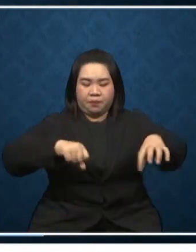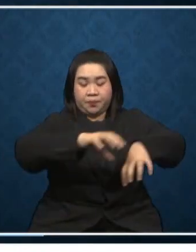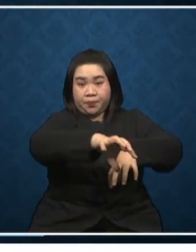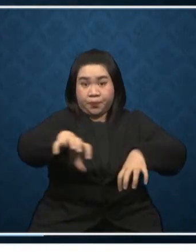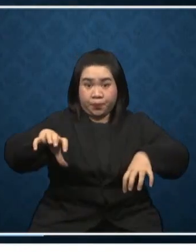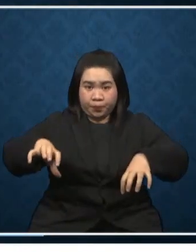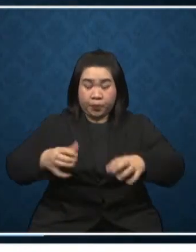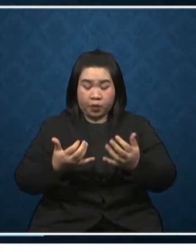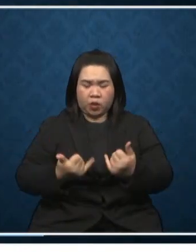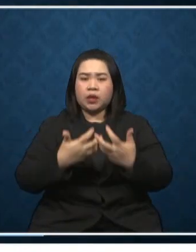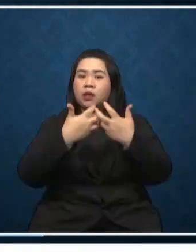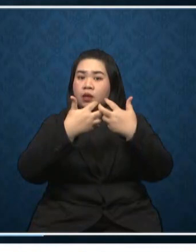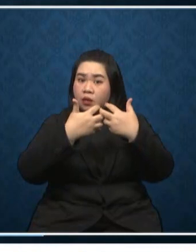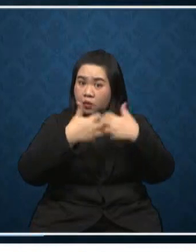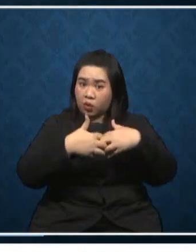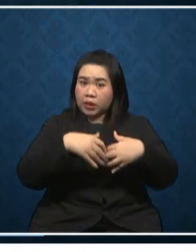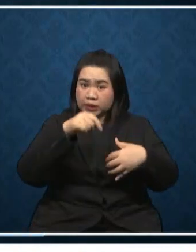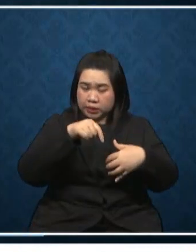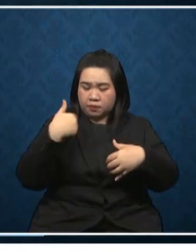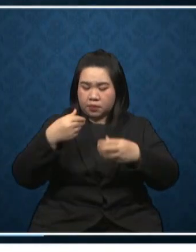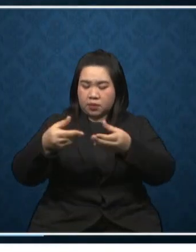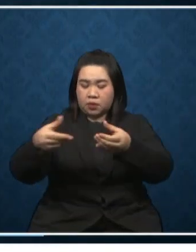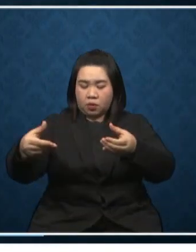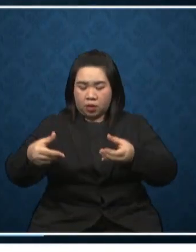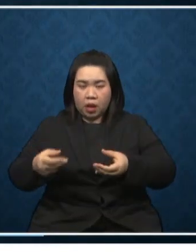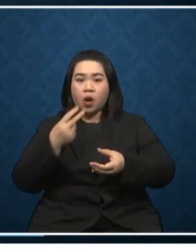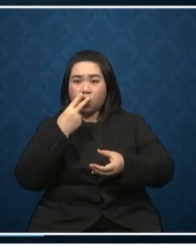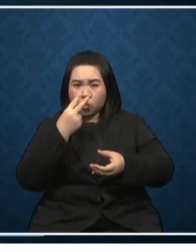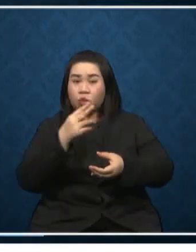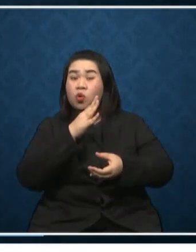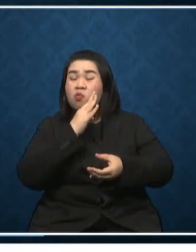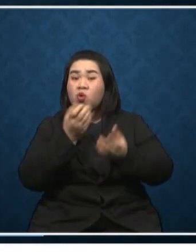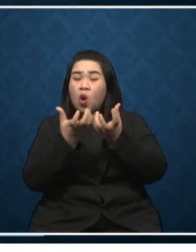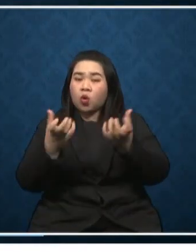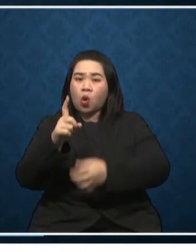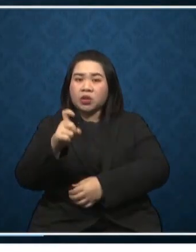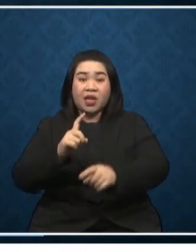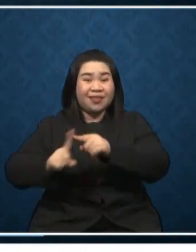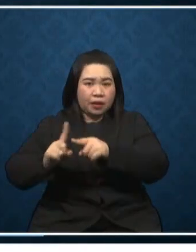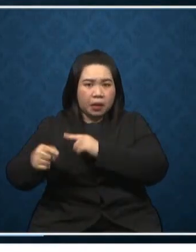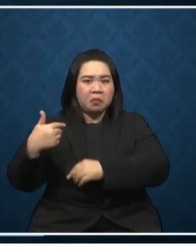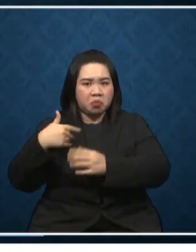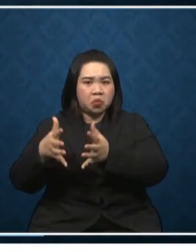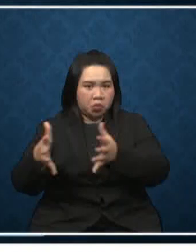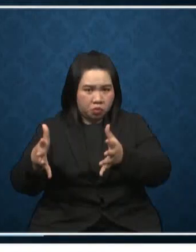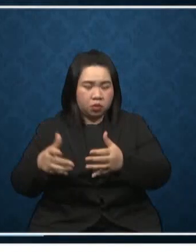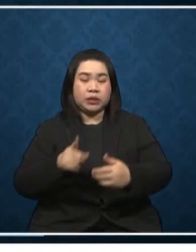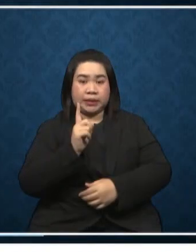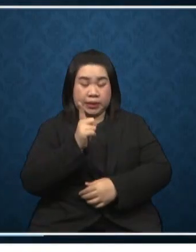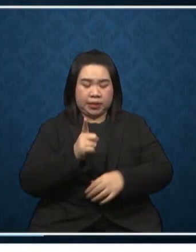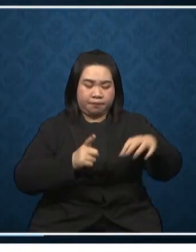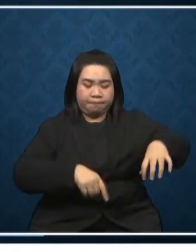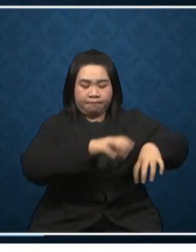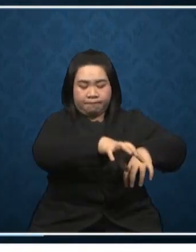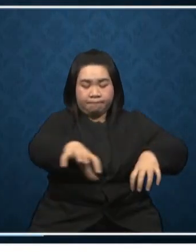ัรายงานzukลับรึกกาก็นอกโงงานกวา 4,000 hundredปกติโงงานสากรรทุกประเภท